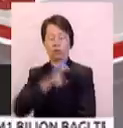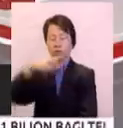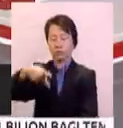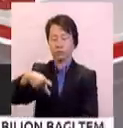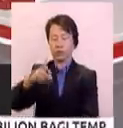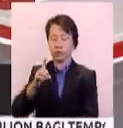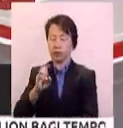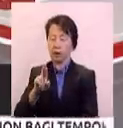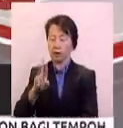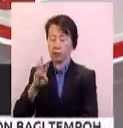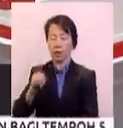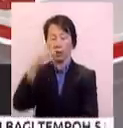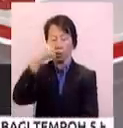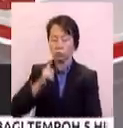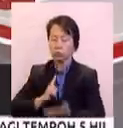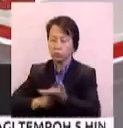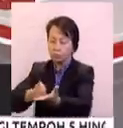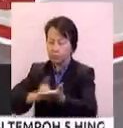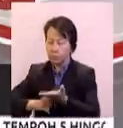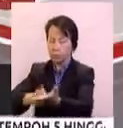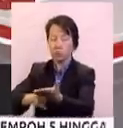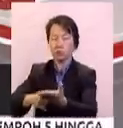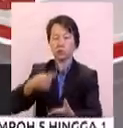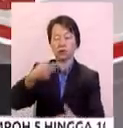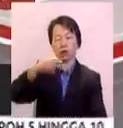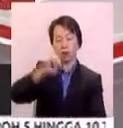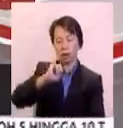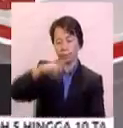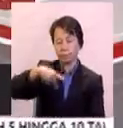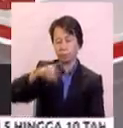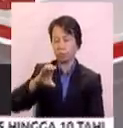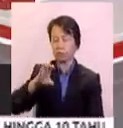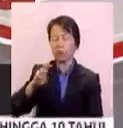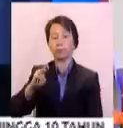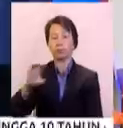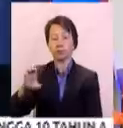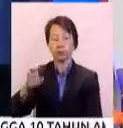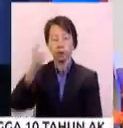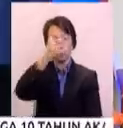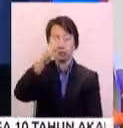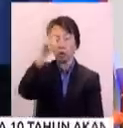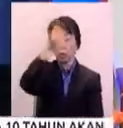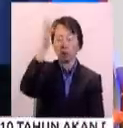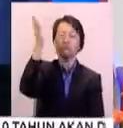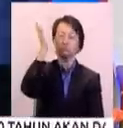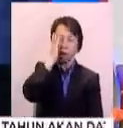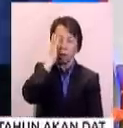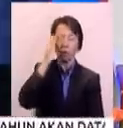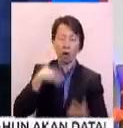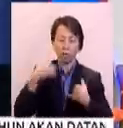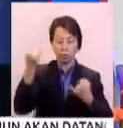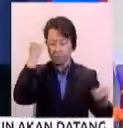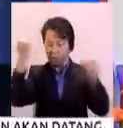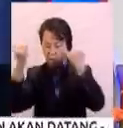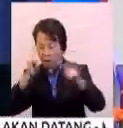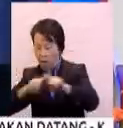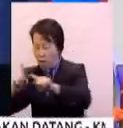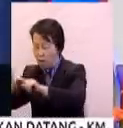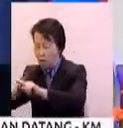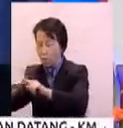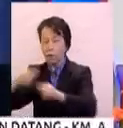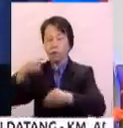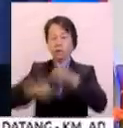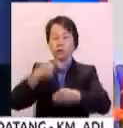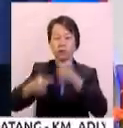Malaysia PDRM bagi membincangkan perkara itu. Ini memandangkan kerajaan menyedari terdapat pandangan yang berbeza